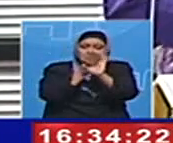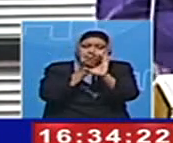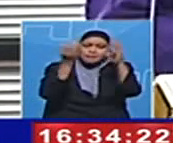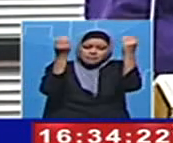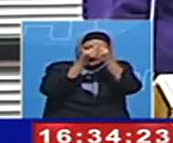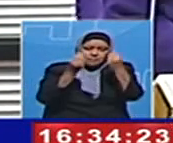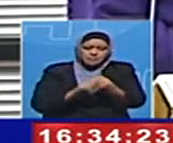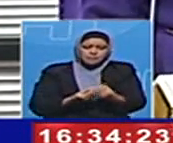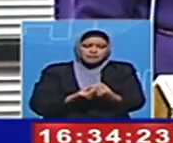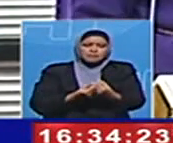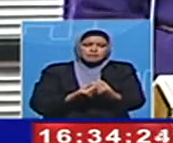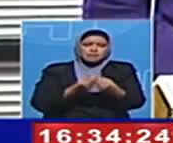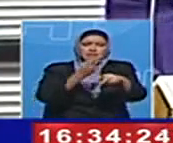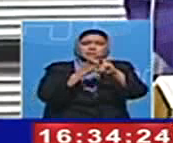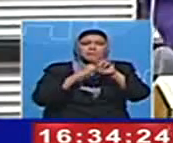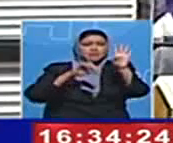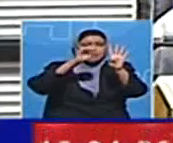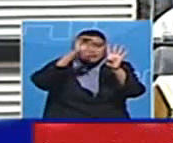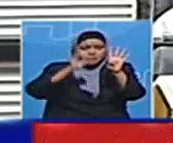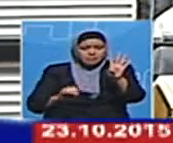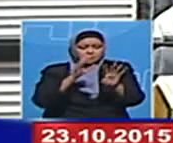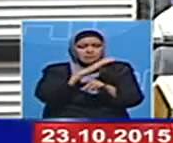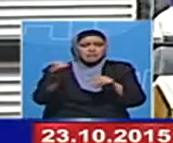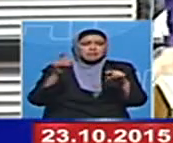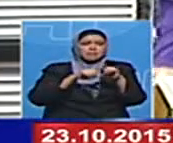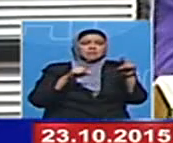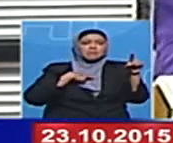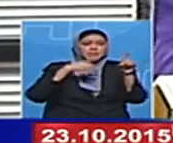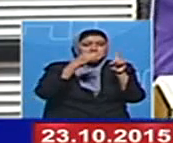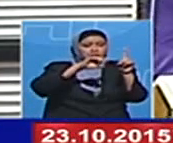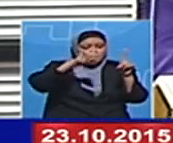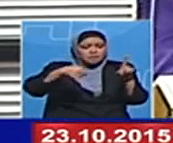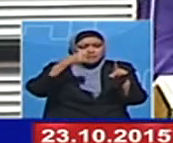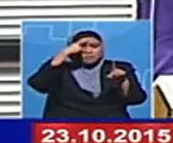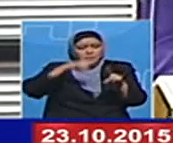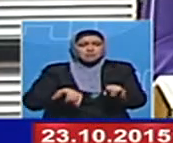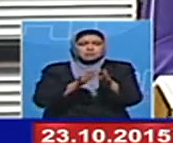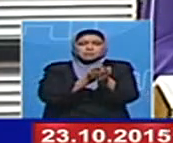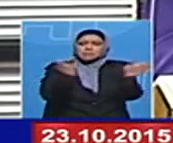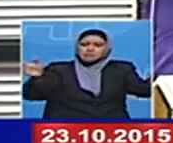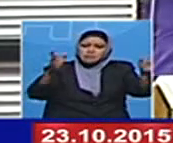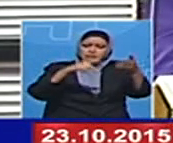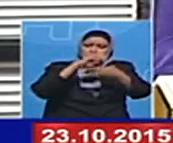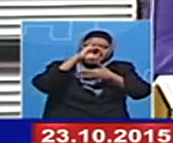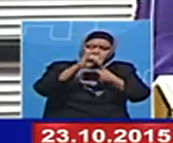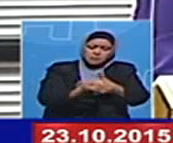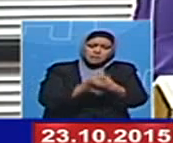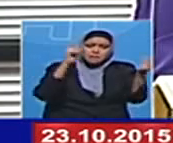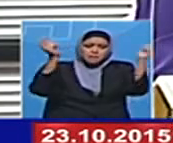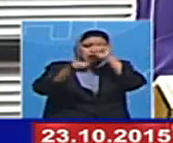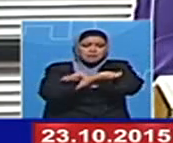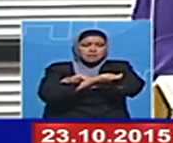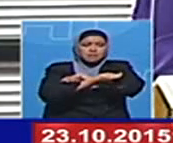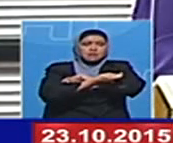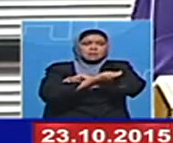faedah 4% dan kelima 18 juta untuk memperluas projek transformasi kedai runcit Atau tukar dan